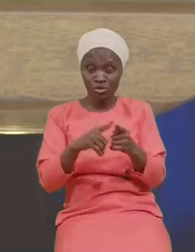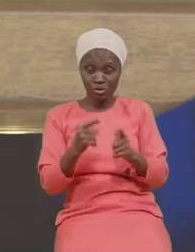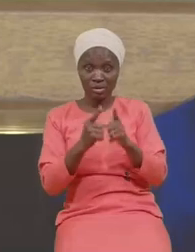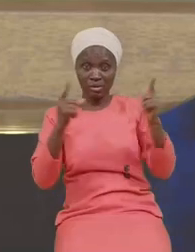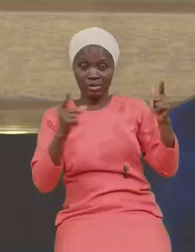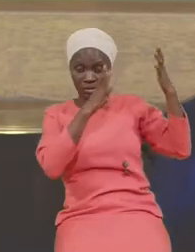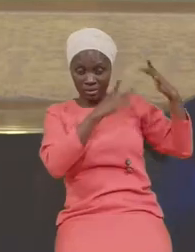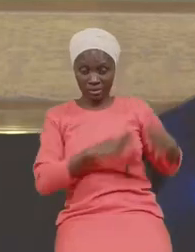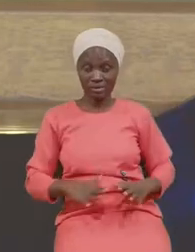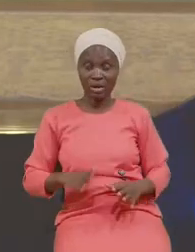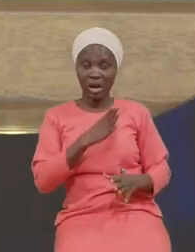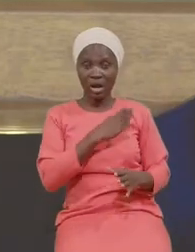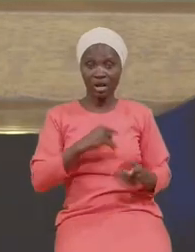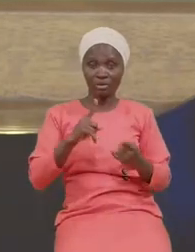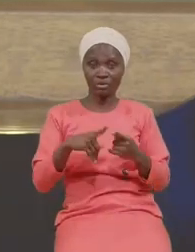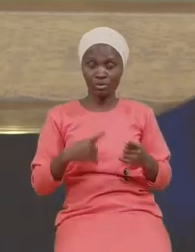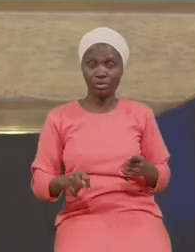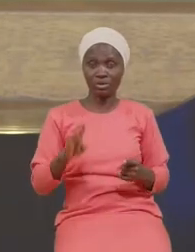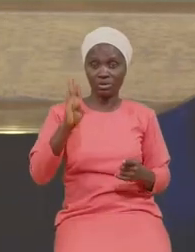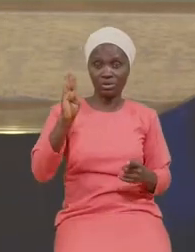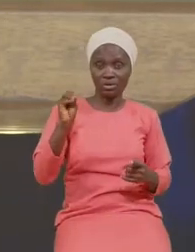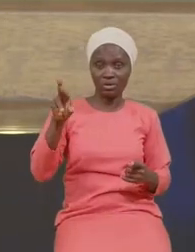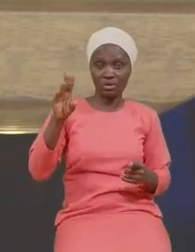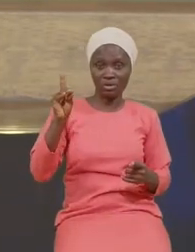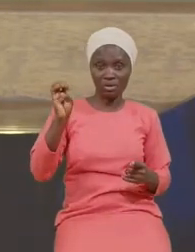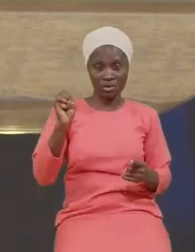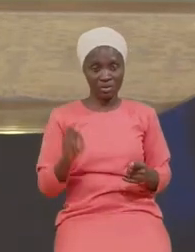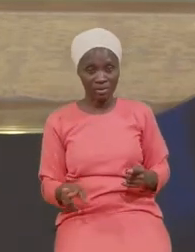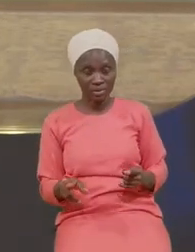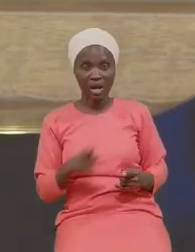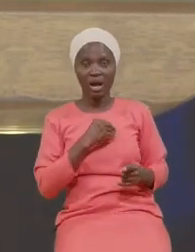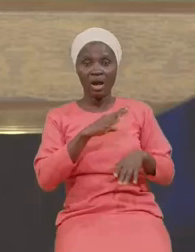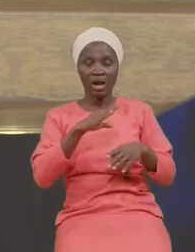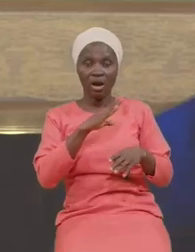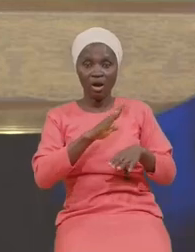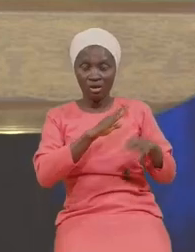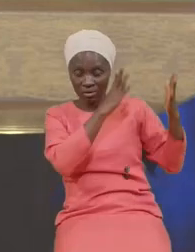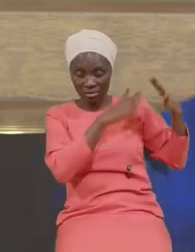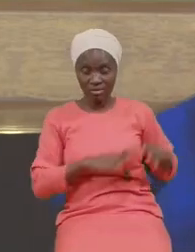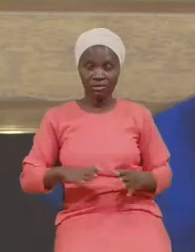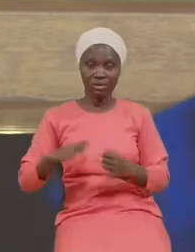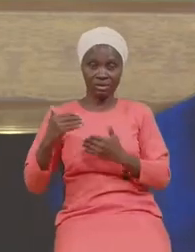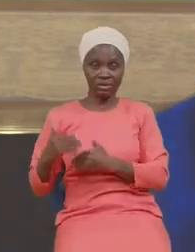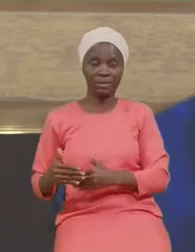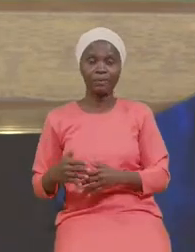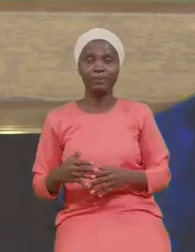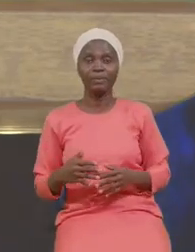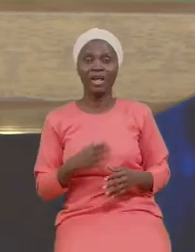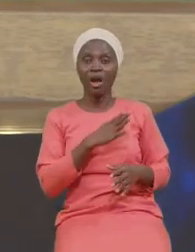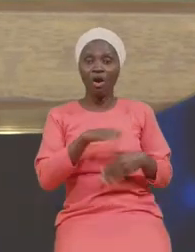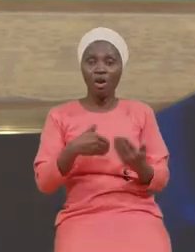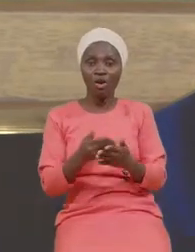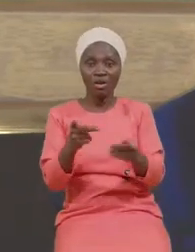jusqu'au grand fleuve le fleuve de le fleuve le fleuve de l'Euphrate tout le pays des étiens